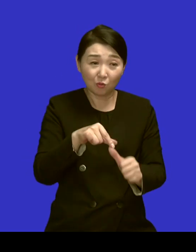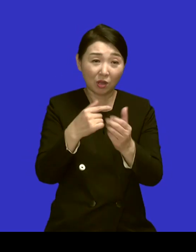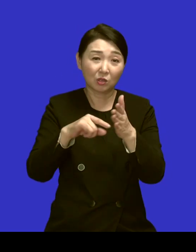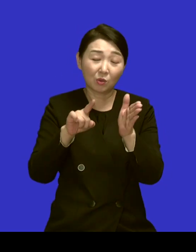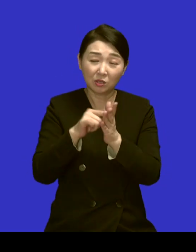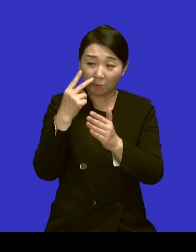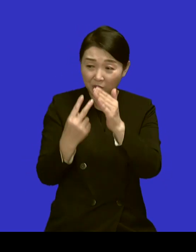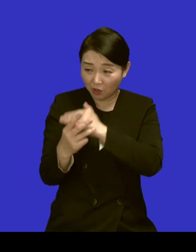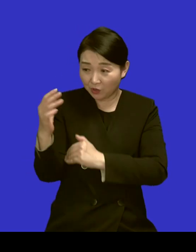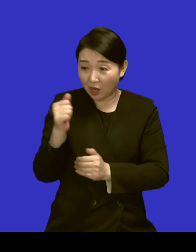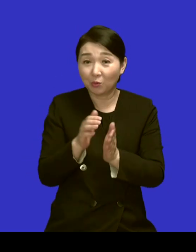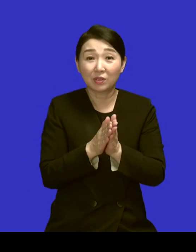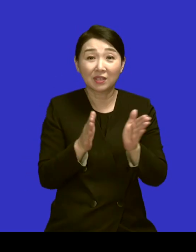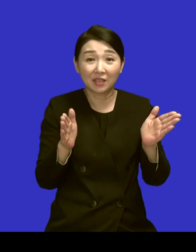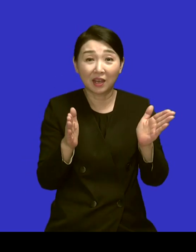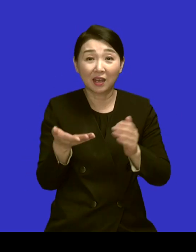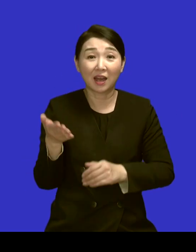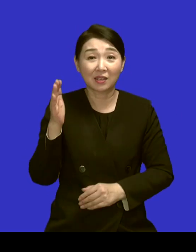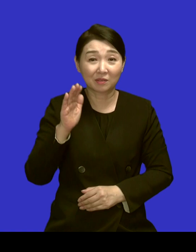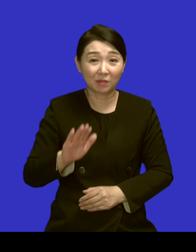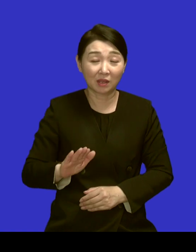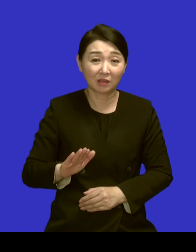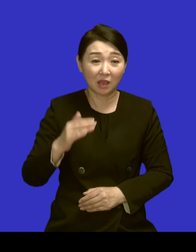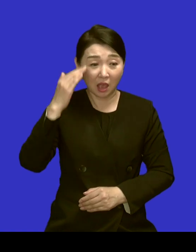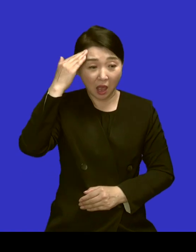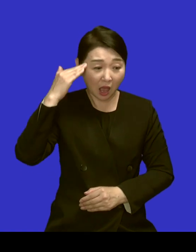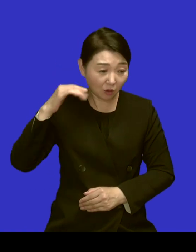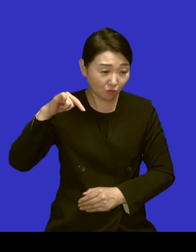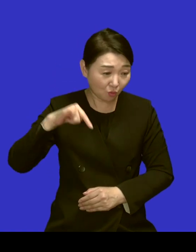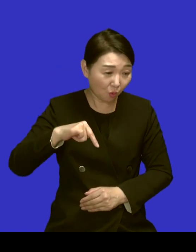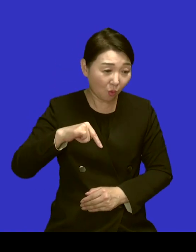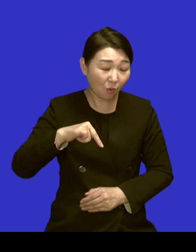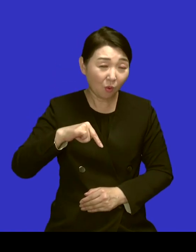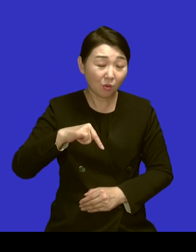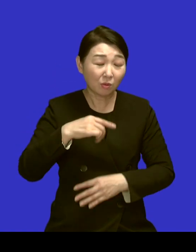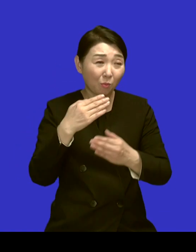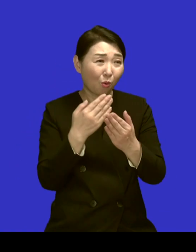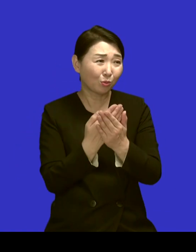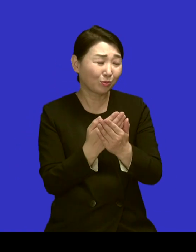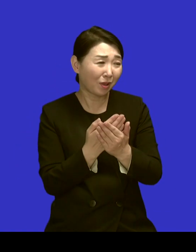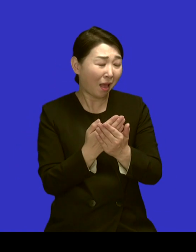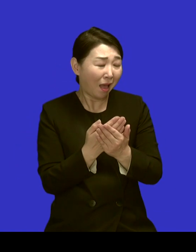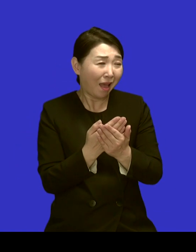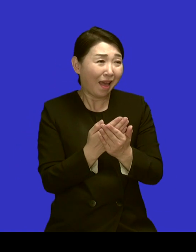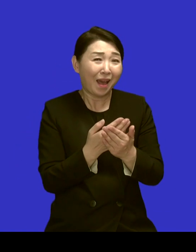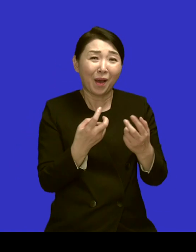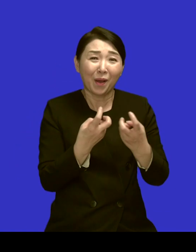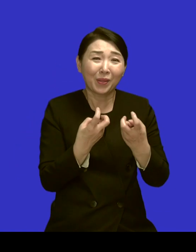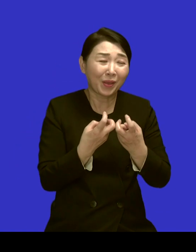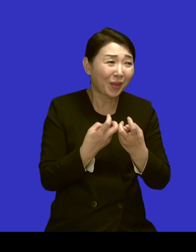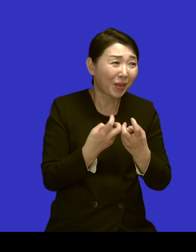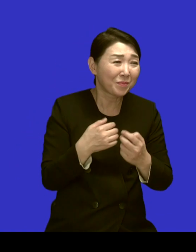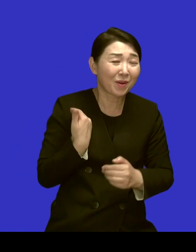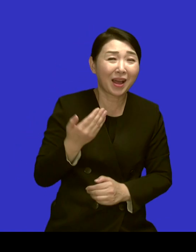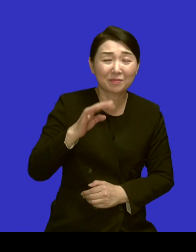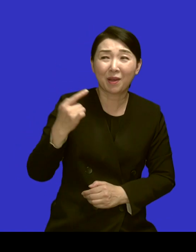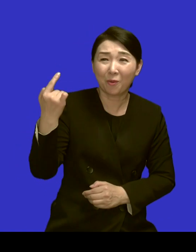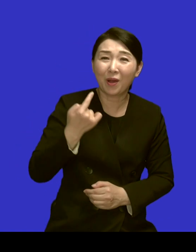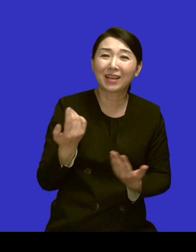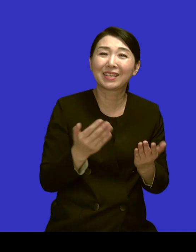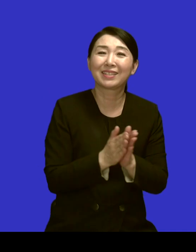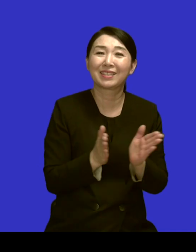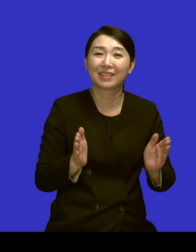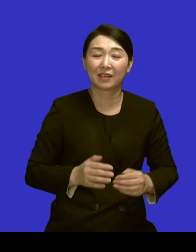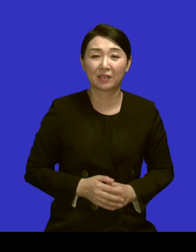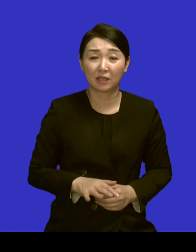품고 시작을 하셨는데 막상 사실 어떻게 보면 한국 땅에서 맨 땅에 헤딩하는 거잖아요. 처음에 어디서 복음을 전하셨어요? 처음에